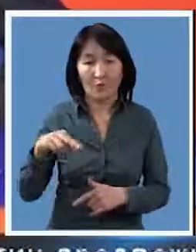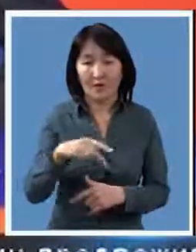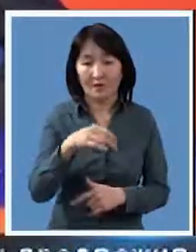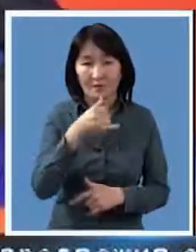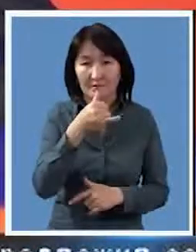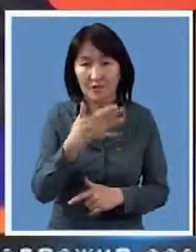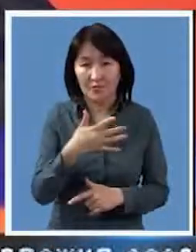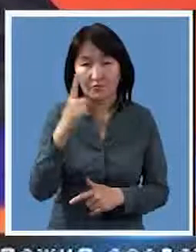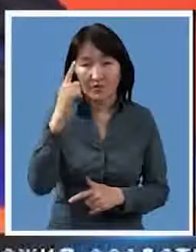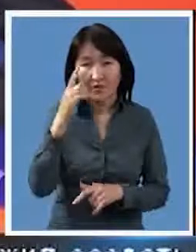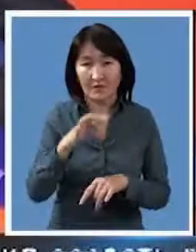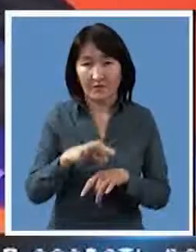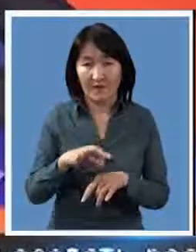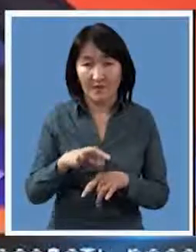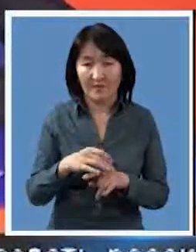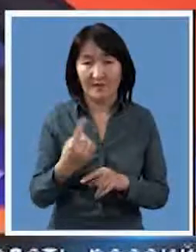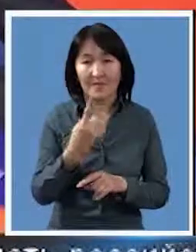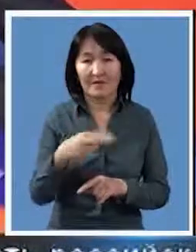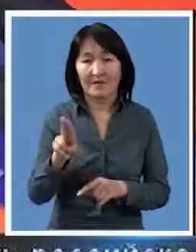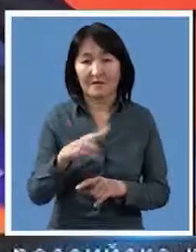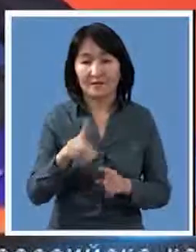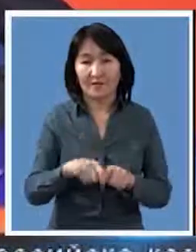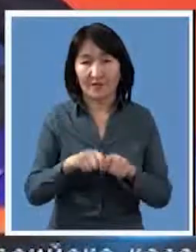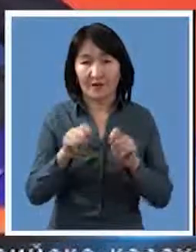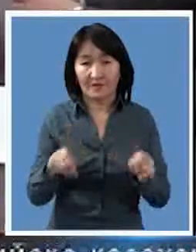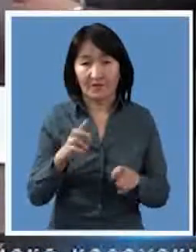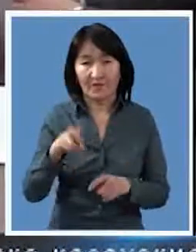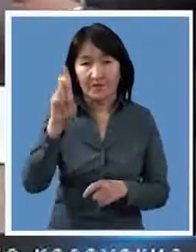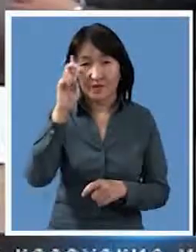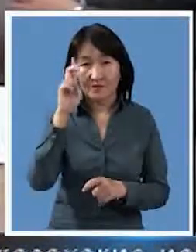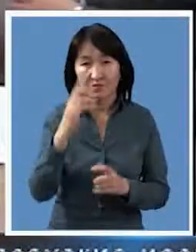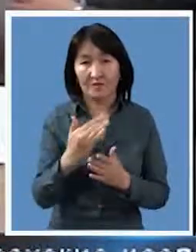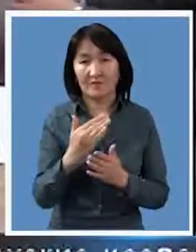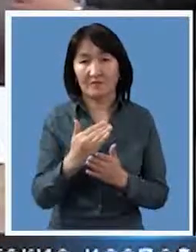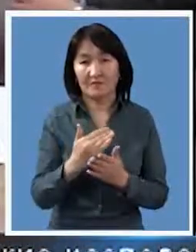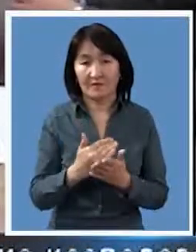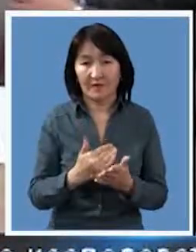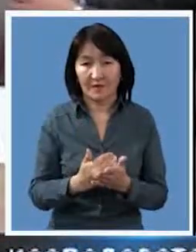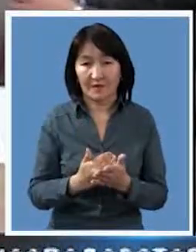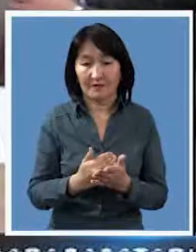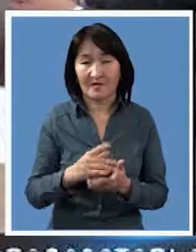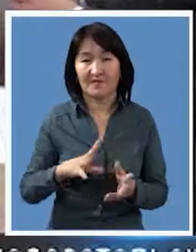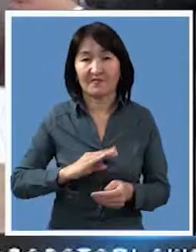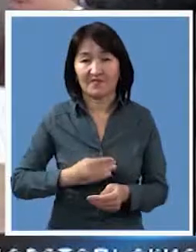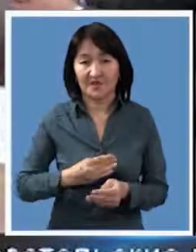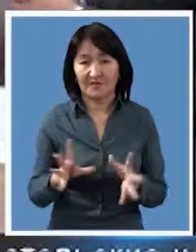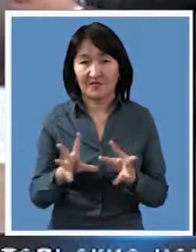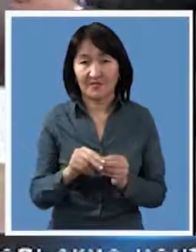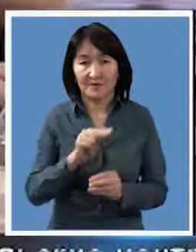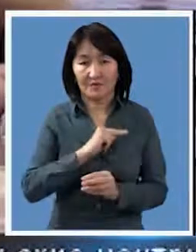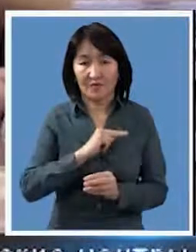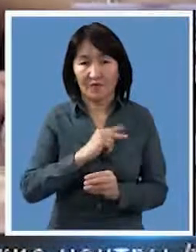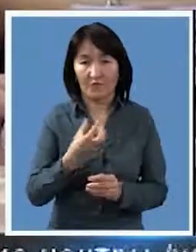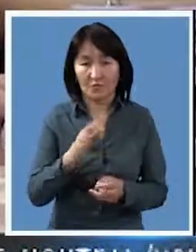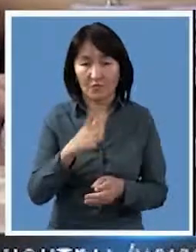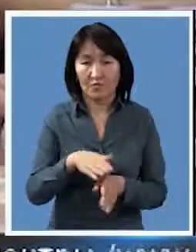опорно-двигательного аппарата. Открытие состоится 1 декабря в рамках государственно-частного партнерства. В целом по области проводится ряд масштабных